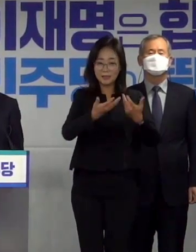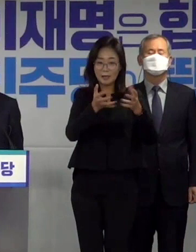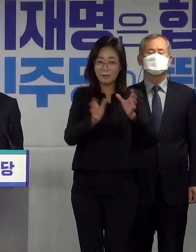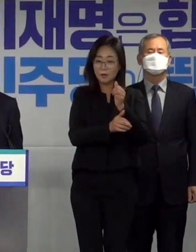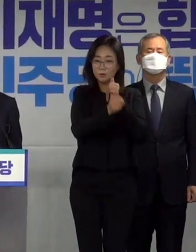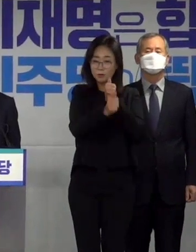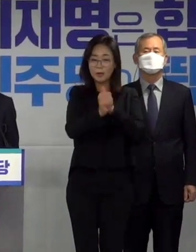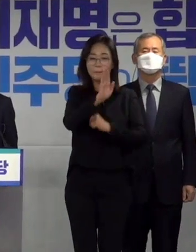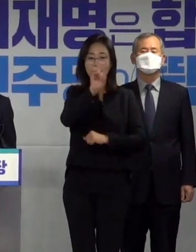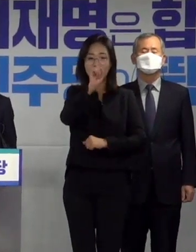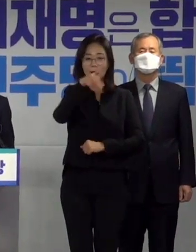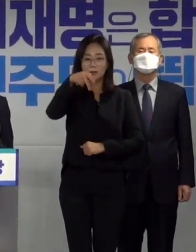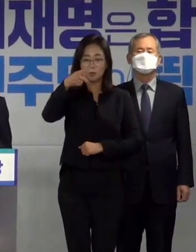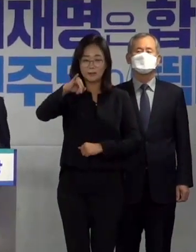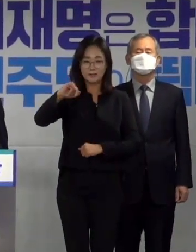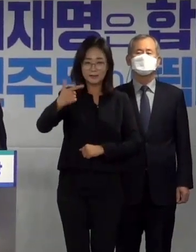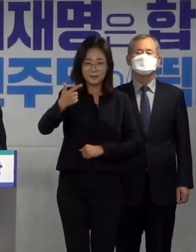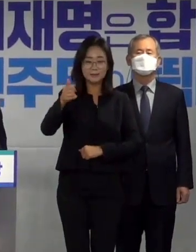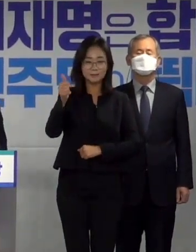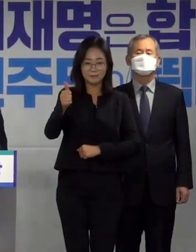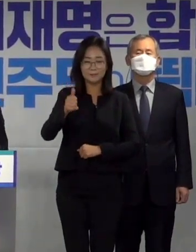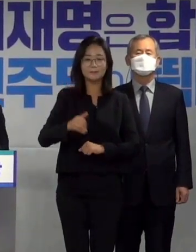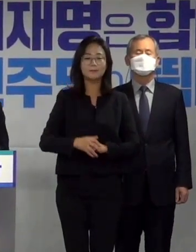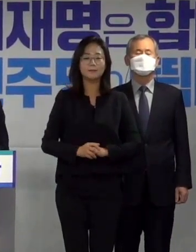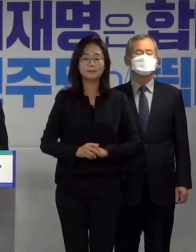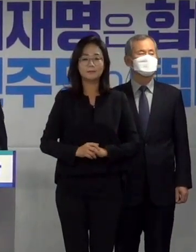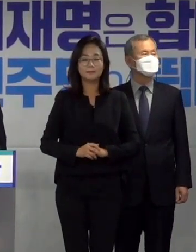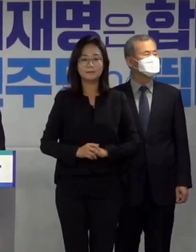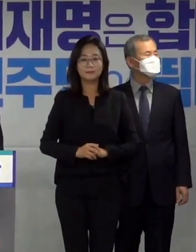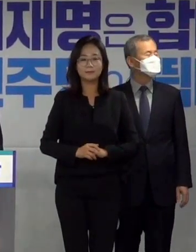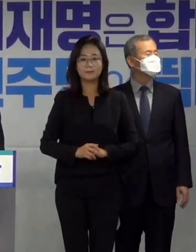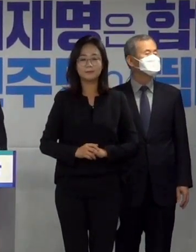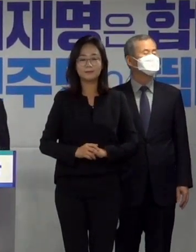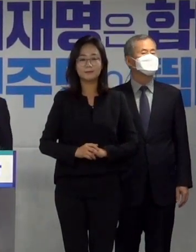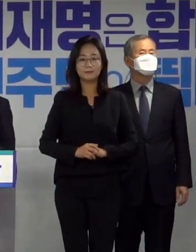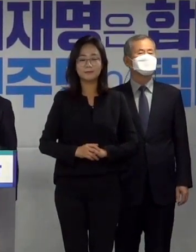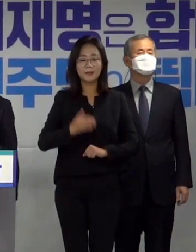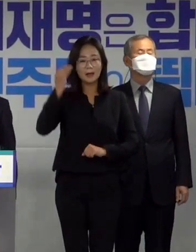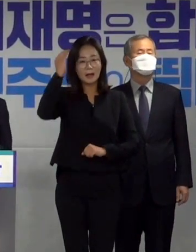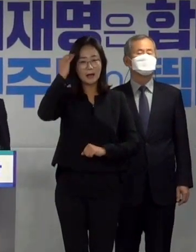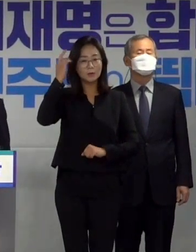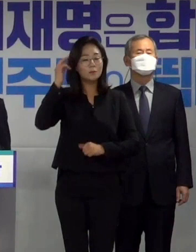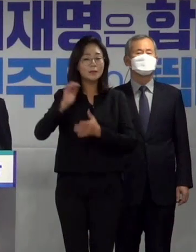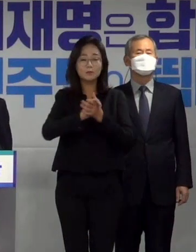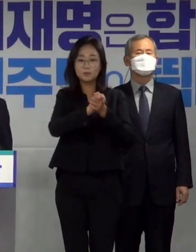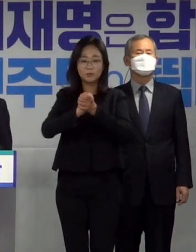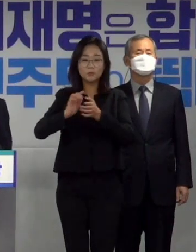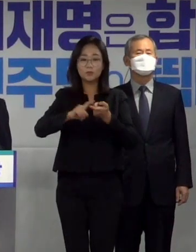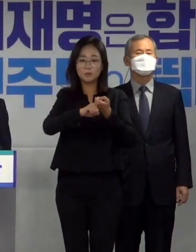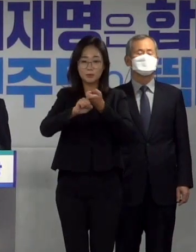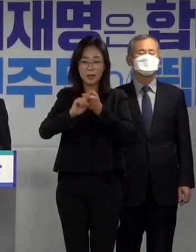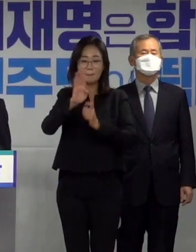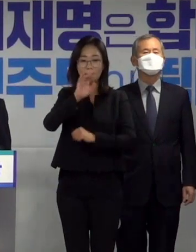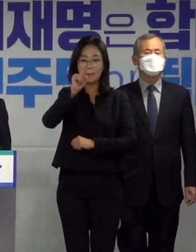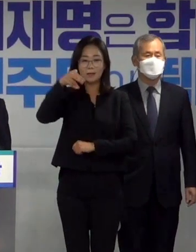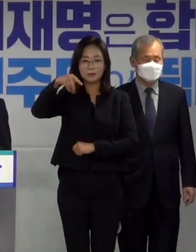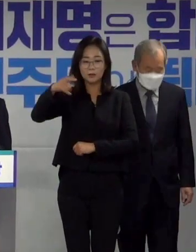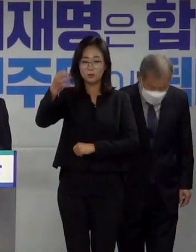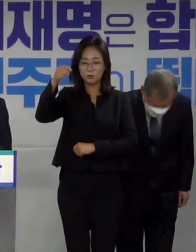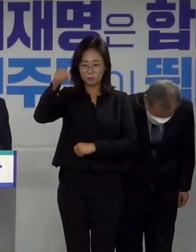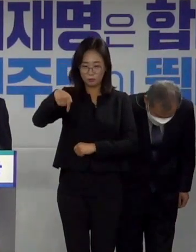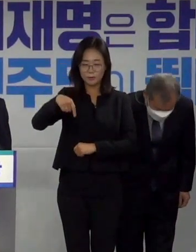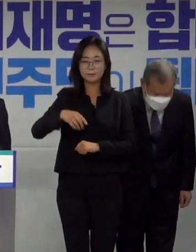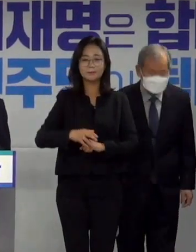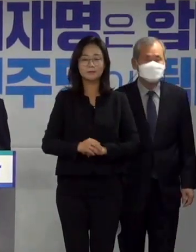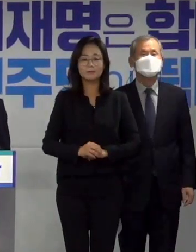제1야정군사령관이신 박종진 예비역 대장이십니다. 반갑습니다. 한미연합사 부사령관인 예비역 대장 박서도 대장입니다.